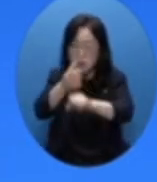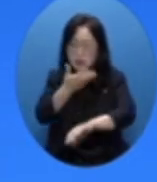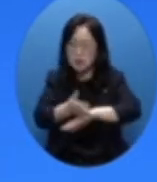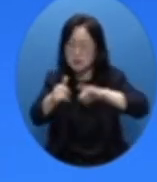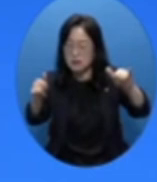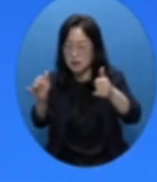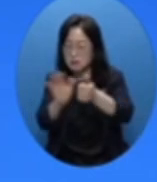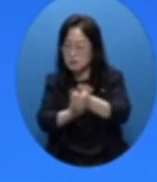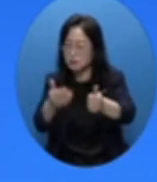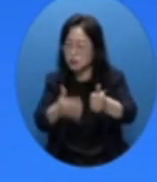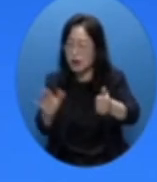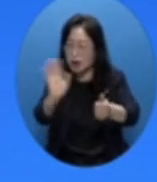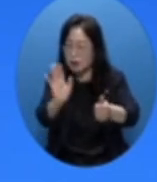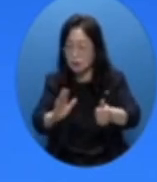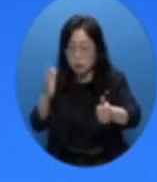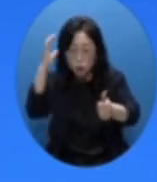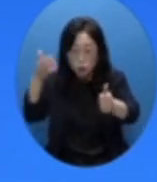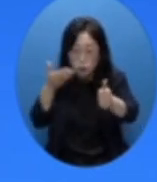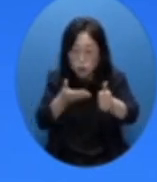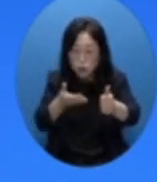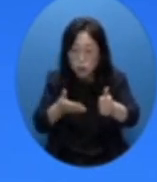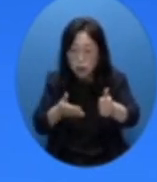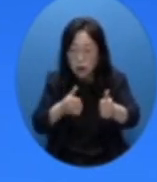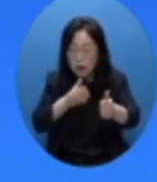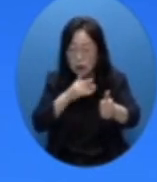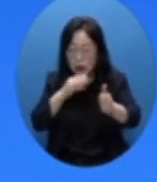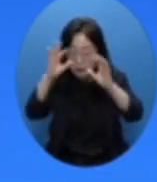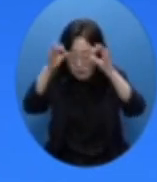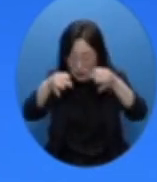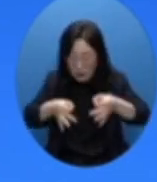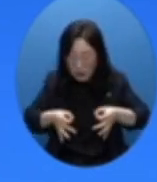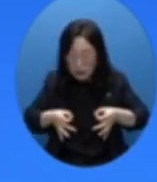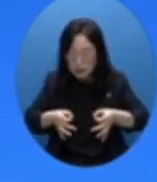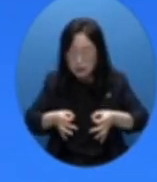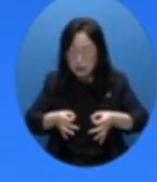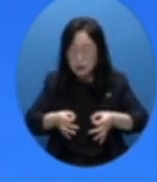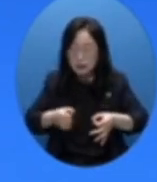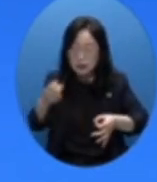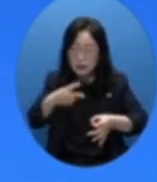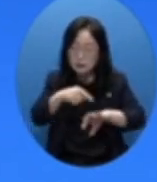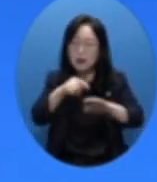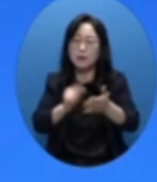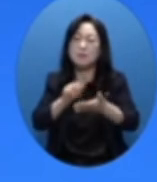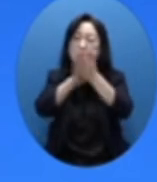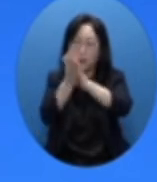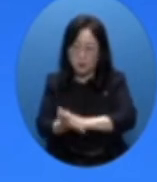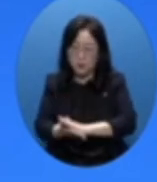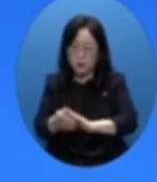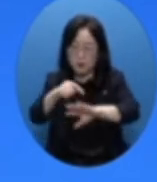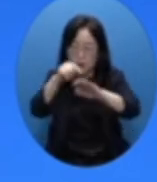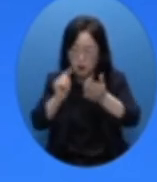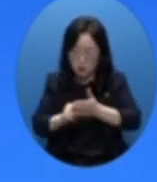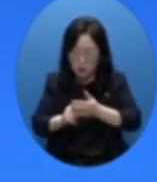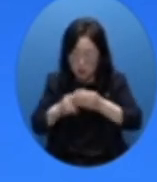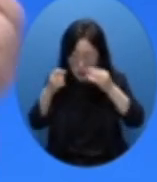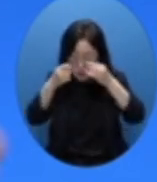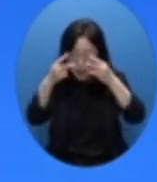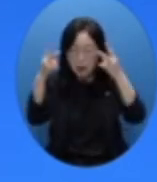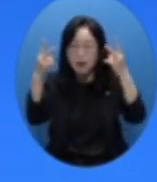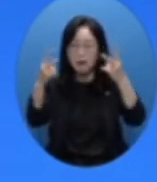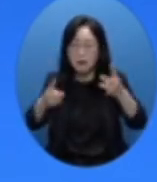줬다면 미시간 주 앞에서 다시 밤에 자세를 바꿔서 맘엔 울 떠서 이제는